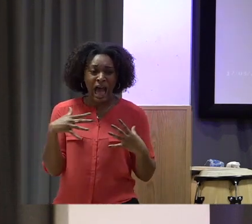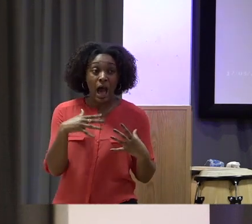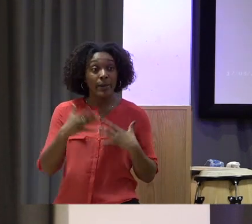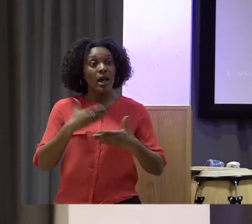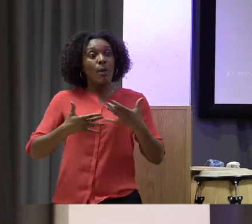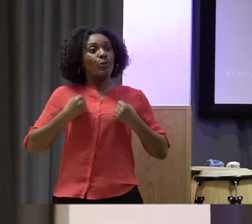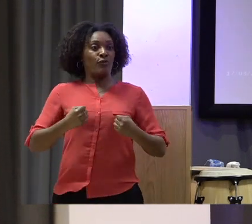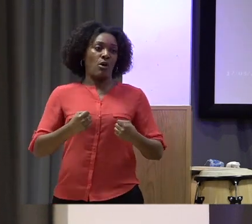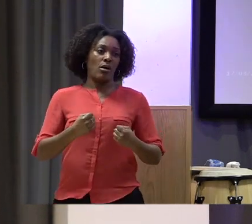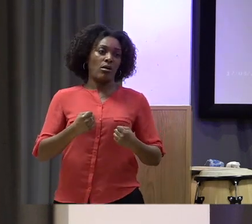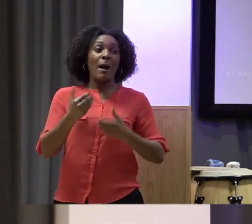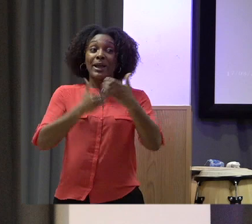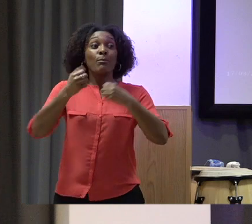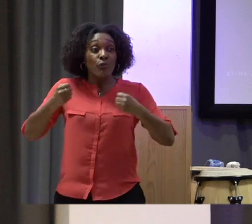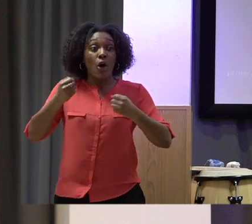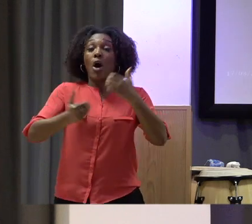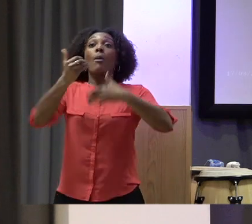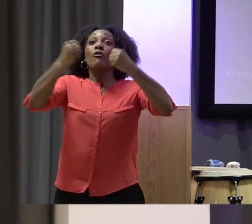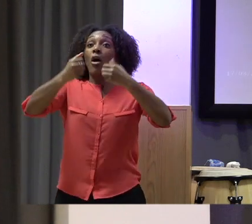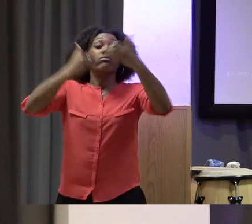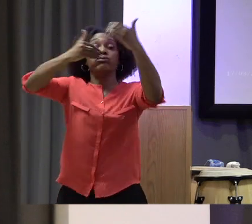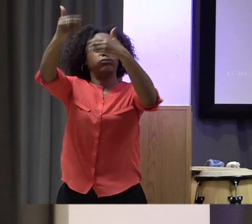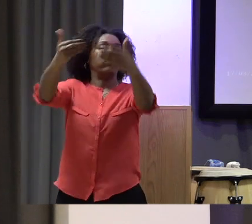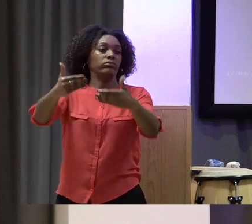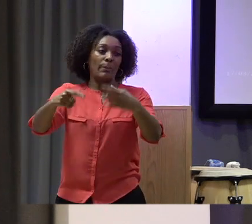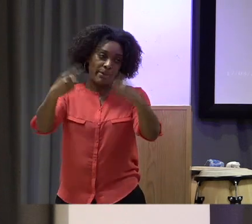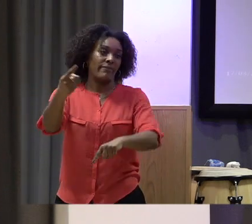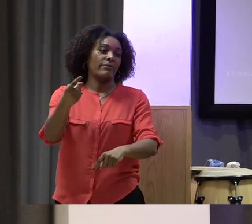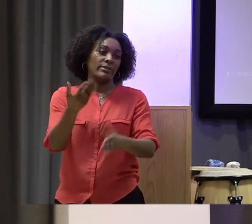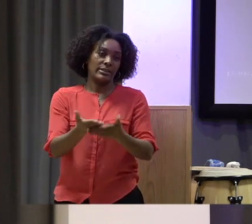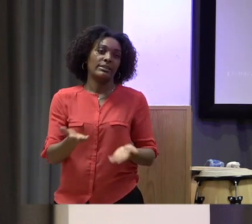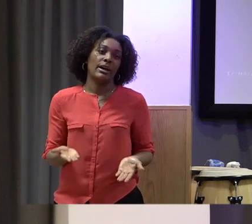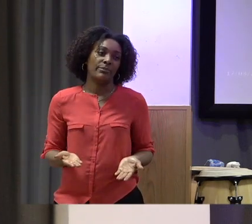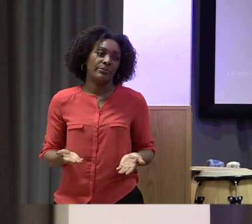message. Je vais finir ce message parce que le temps est passé.